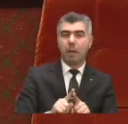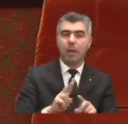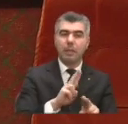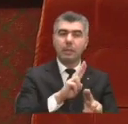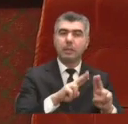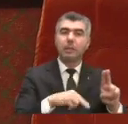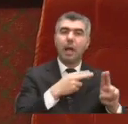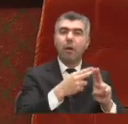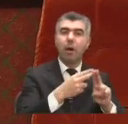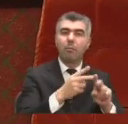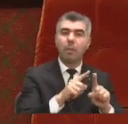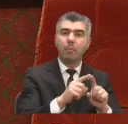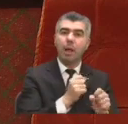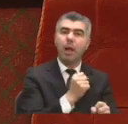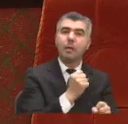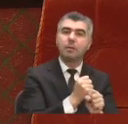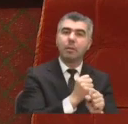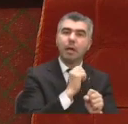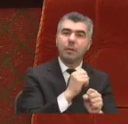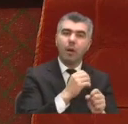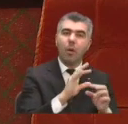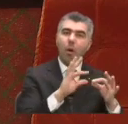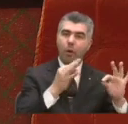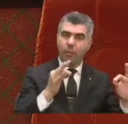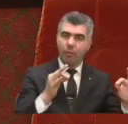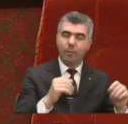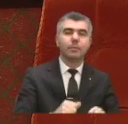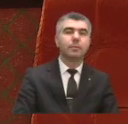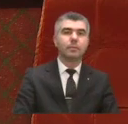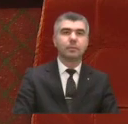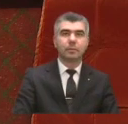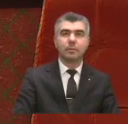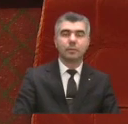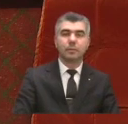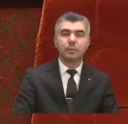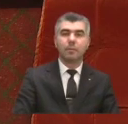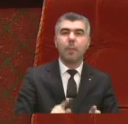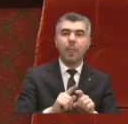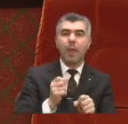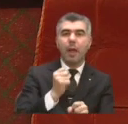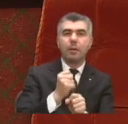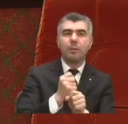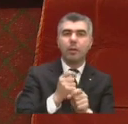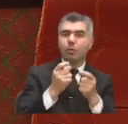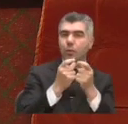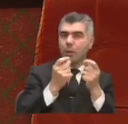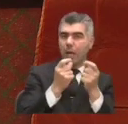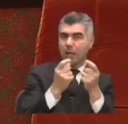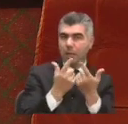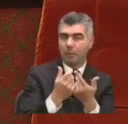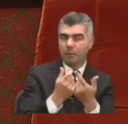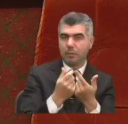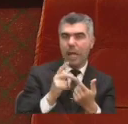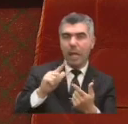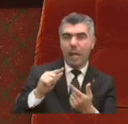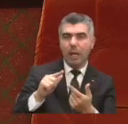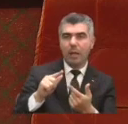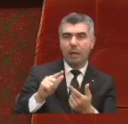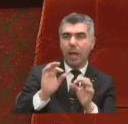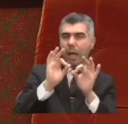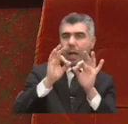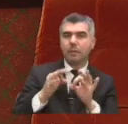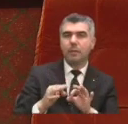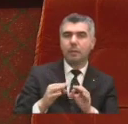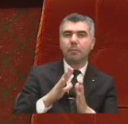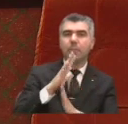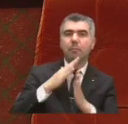مجال التشغيل المأجور، كاين كذلك العمل المقاولاتي، كاين واحد العدد البرامج كانت في السابق وكاين